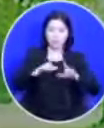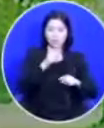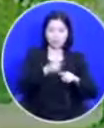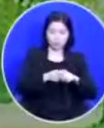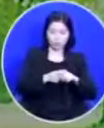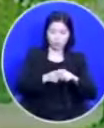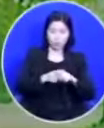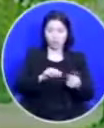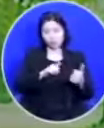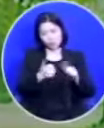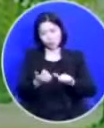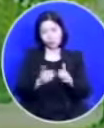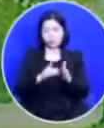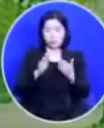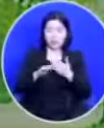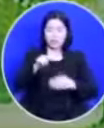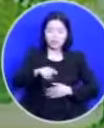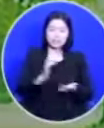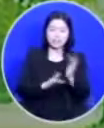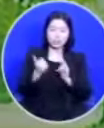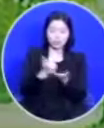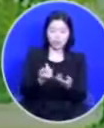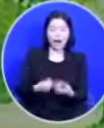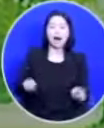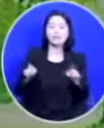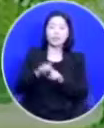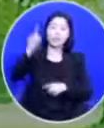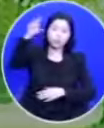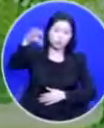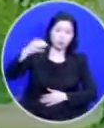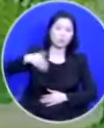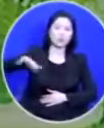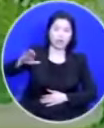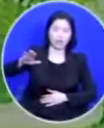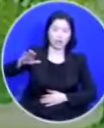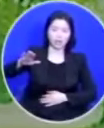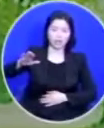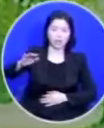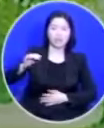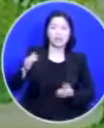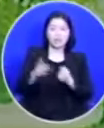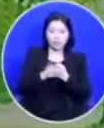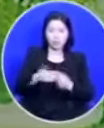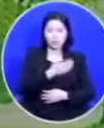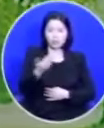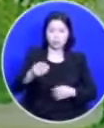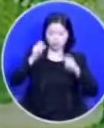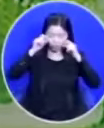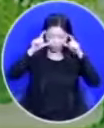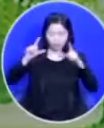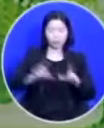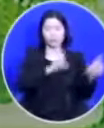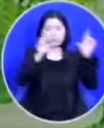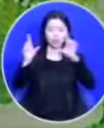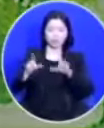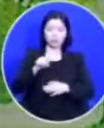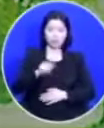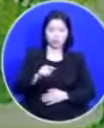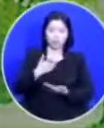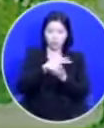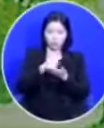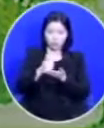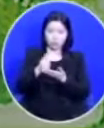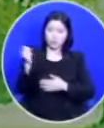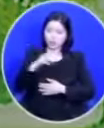천국에 그 예수님과 함께 가는 것이죠 그래서 여러분 깨어 사는거 주님의